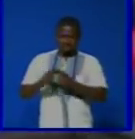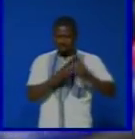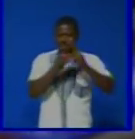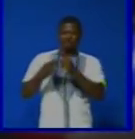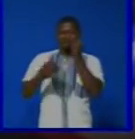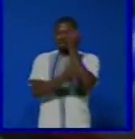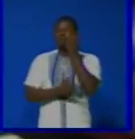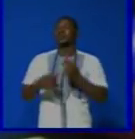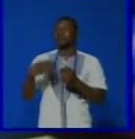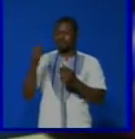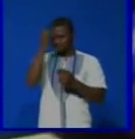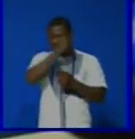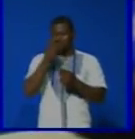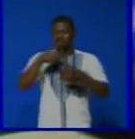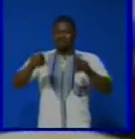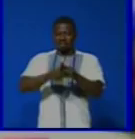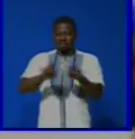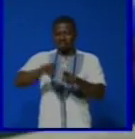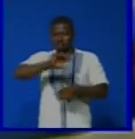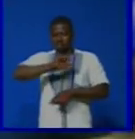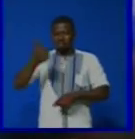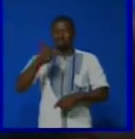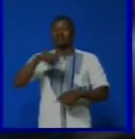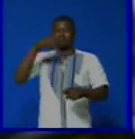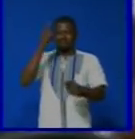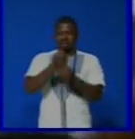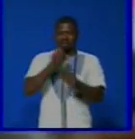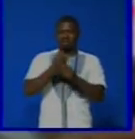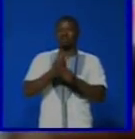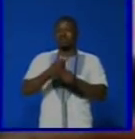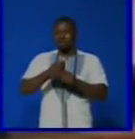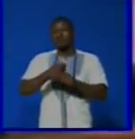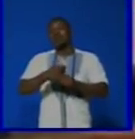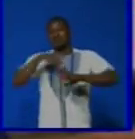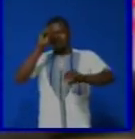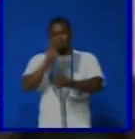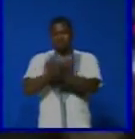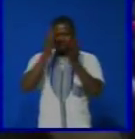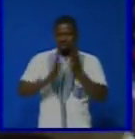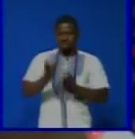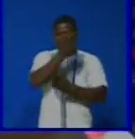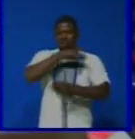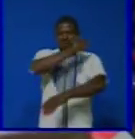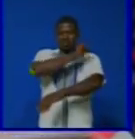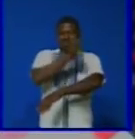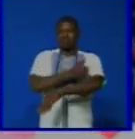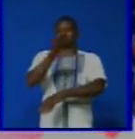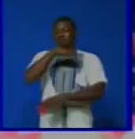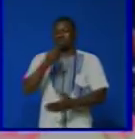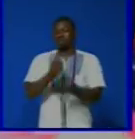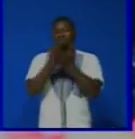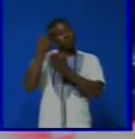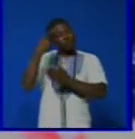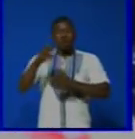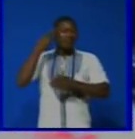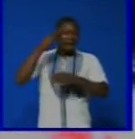aussi les autres acteurs, les opérateurs, les autorités de régulation pour réfléchir, pour voir